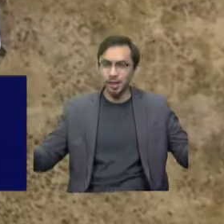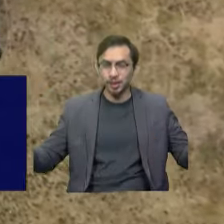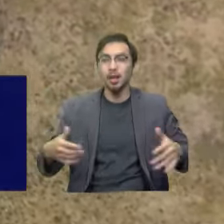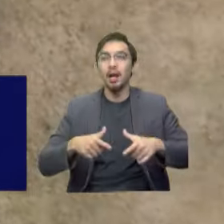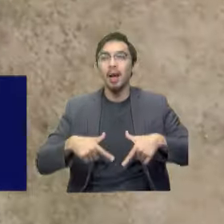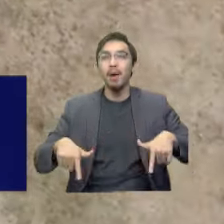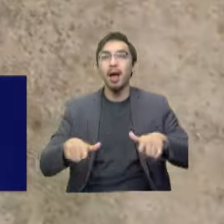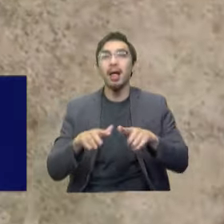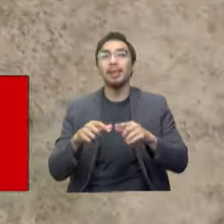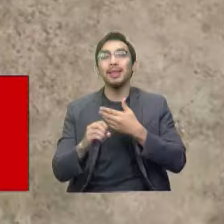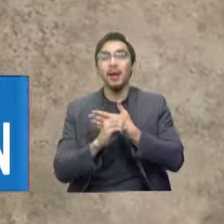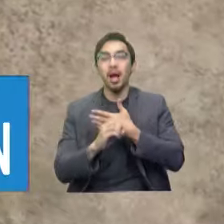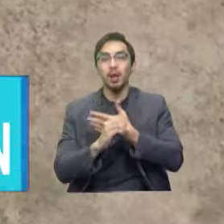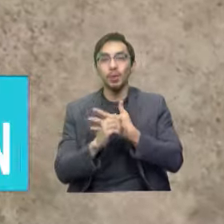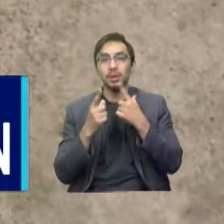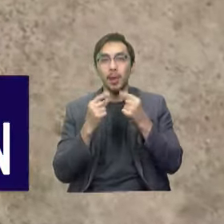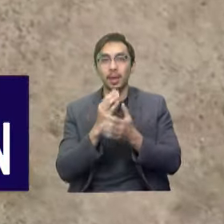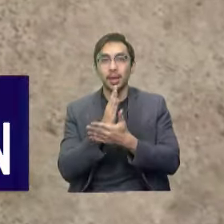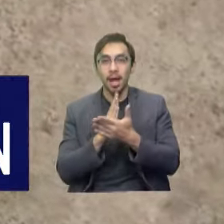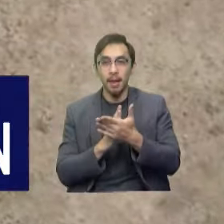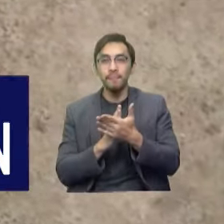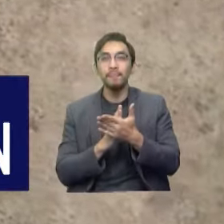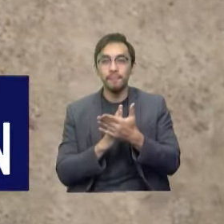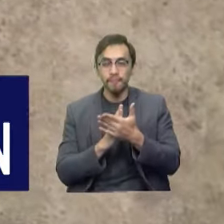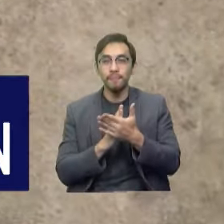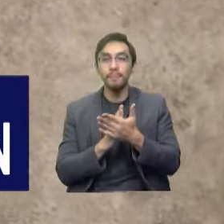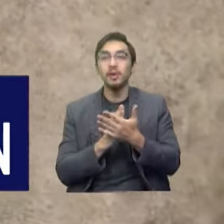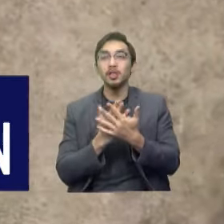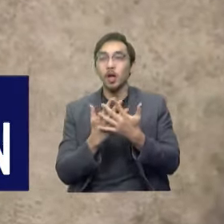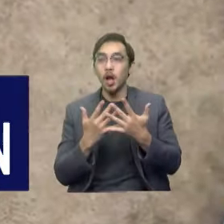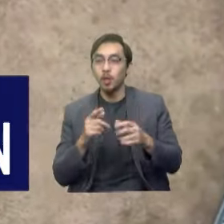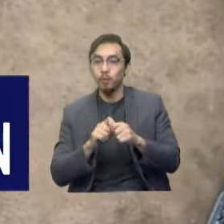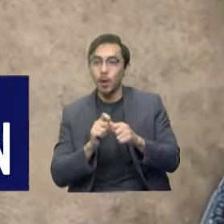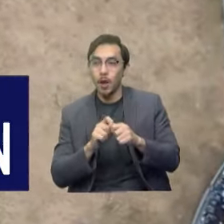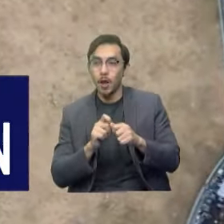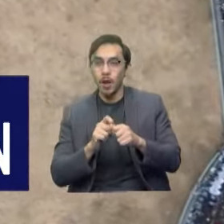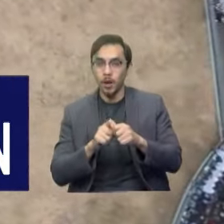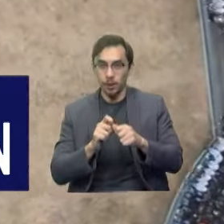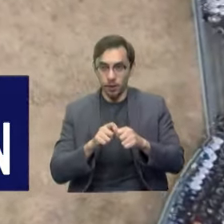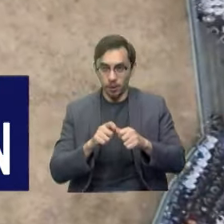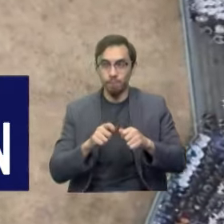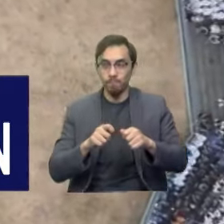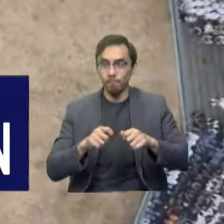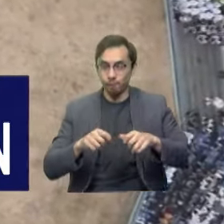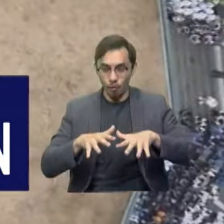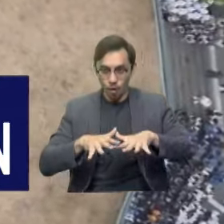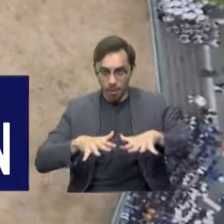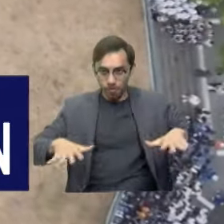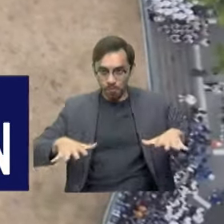Tengah. Ratusan pelajar membentuk formasi usia kemerdekaan Indonesia.